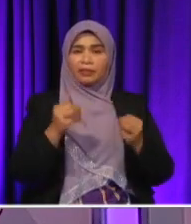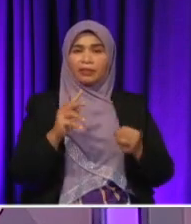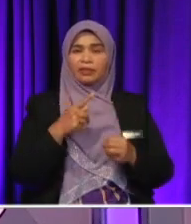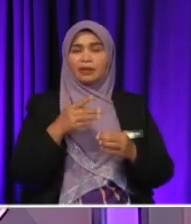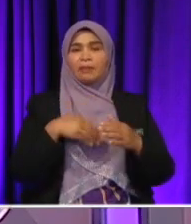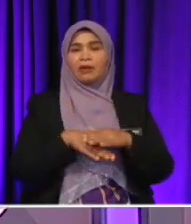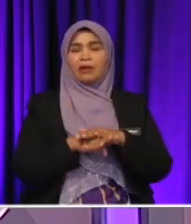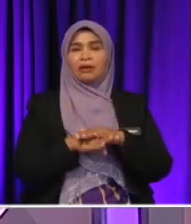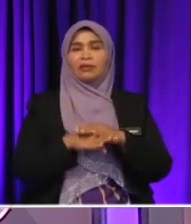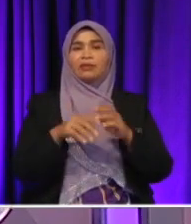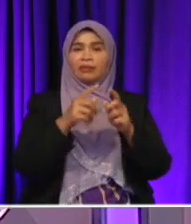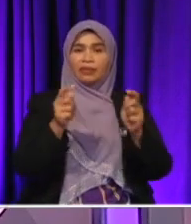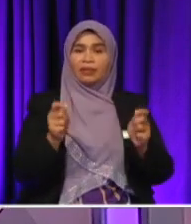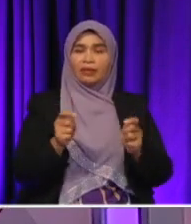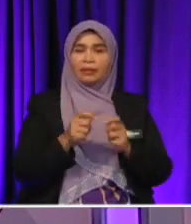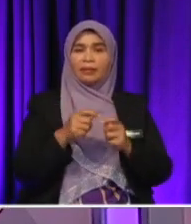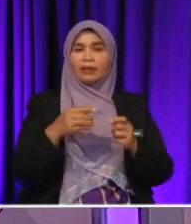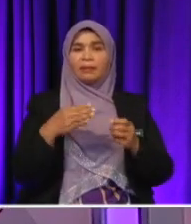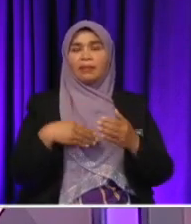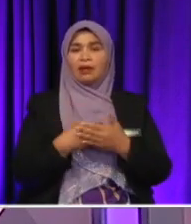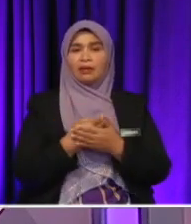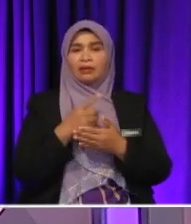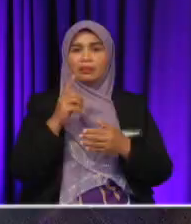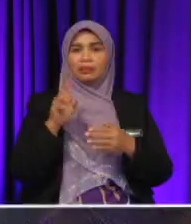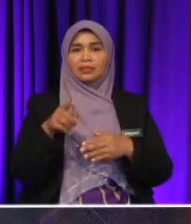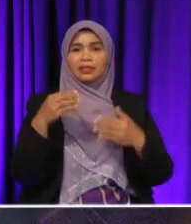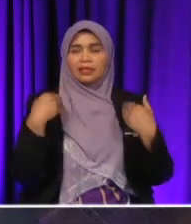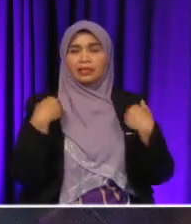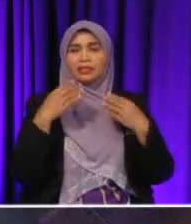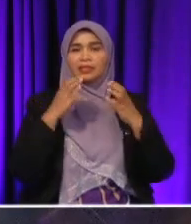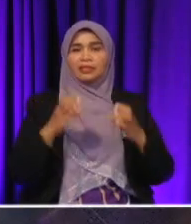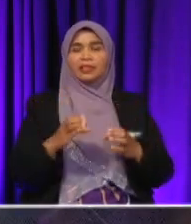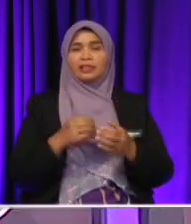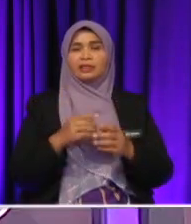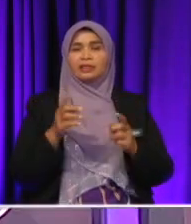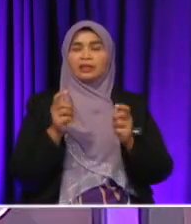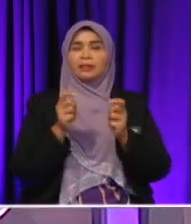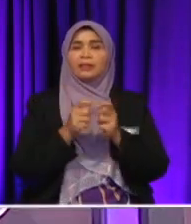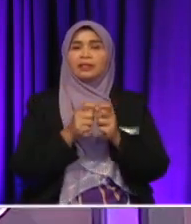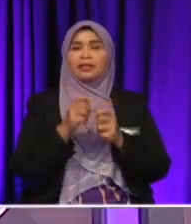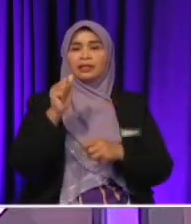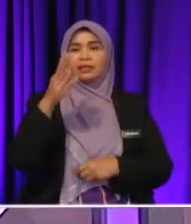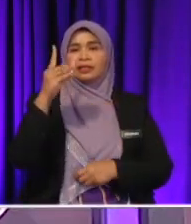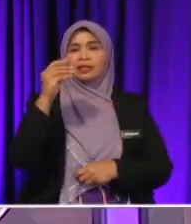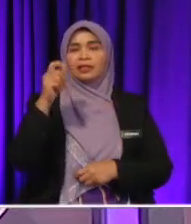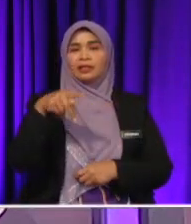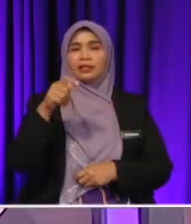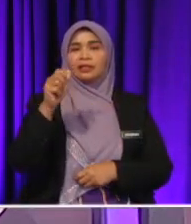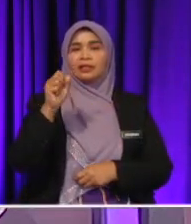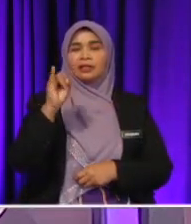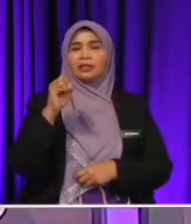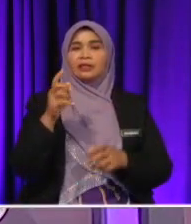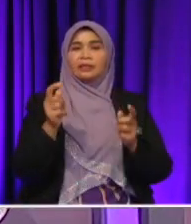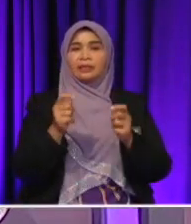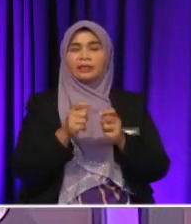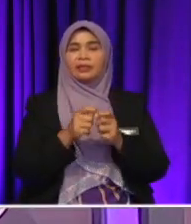baru kita perlu cari-cari untuk sesuaikan diri adaptasi seperti mungkin murid-murid di rumah mungkin ada yang baru masuk